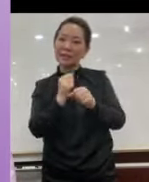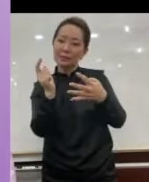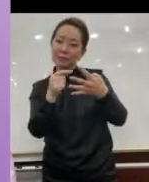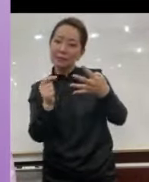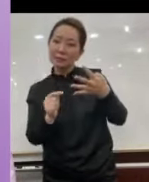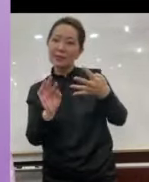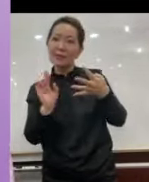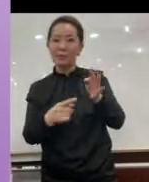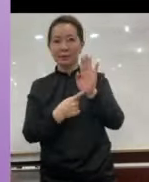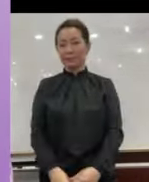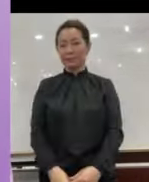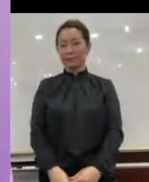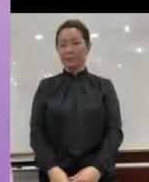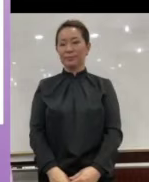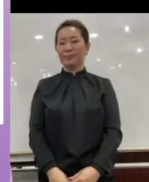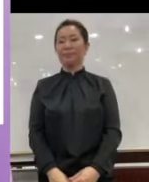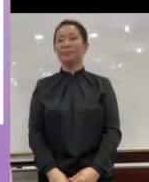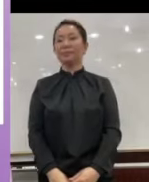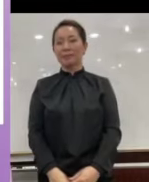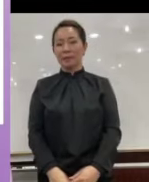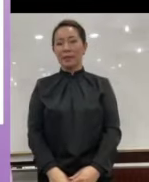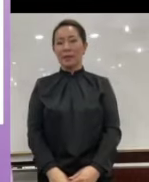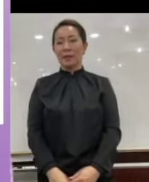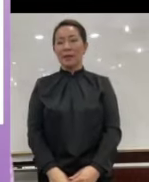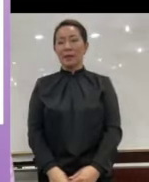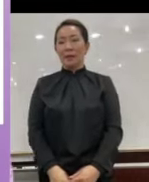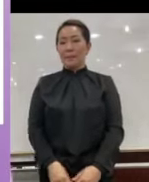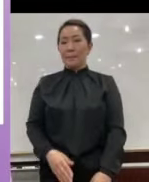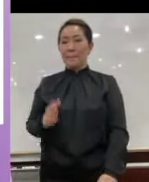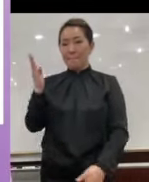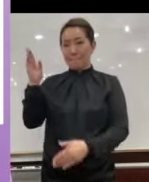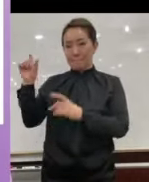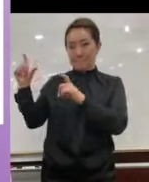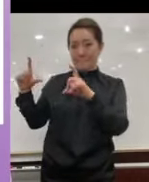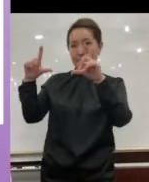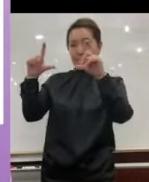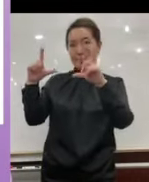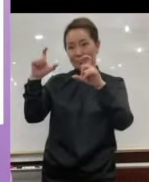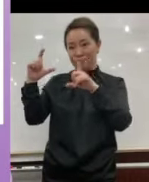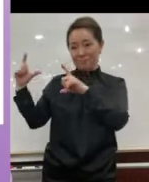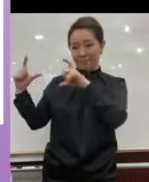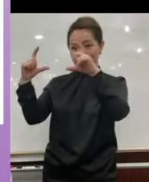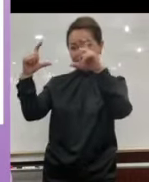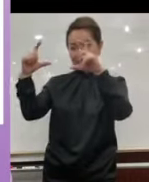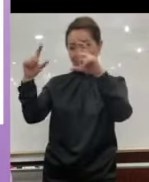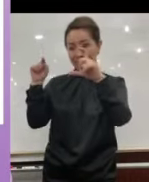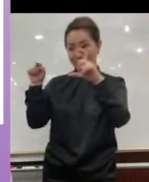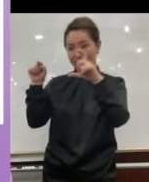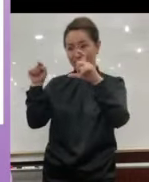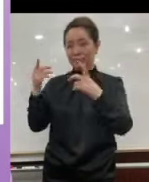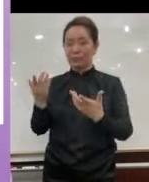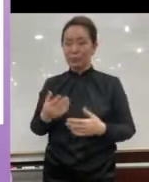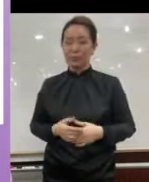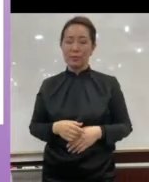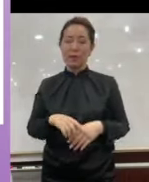танилцуулъя. За дараагийн слайд нь болохоор DPAP-ийн ерөнхий танилцуулгыг та бүхэнд өгүүлж байна.